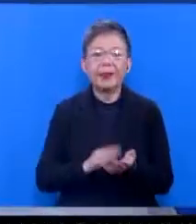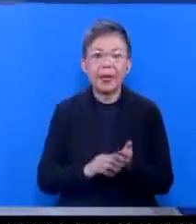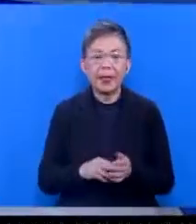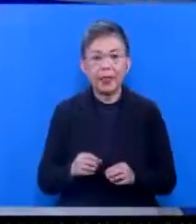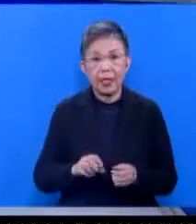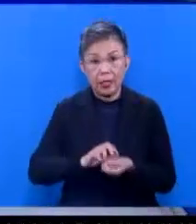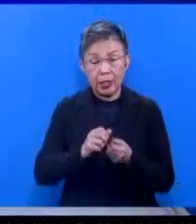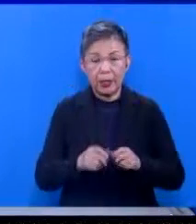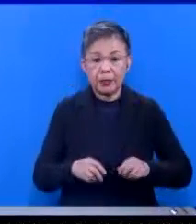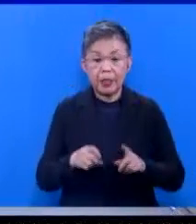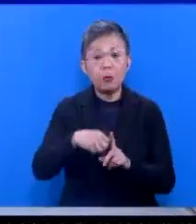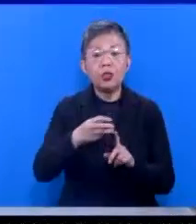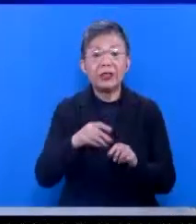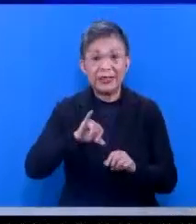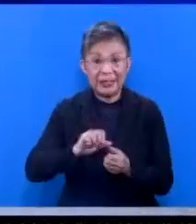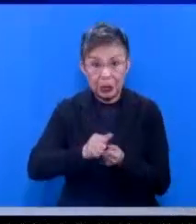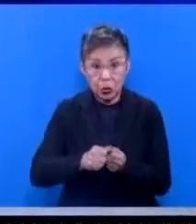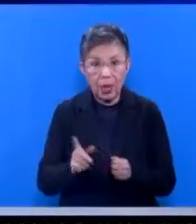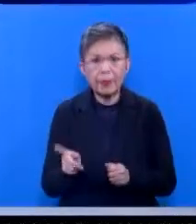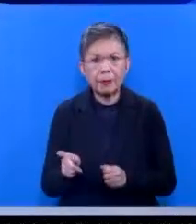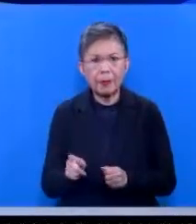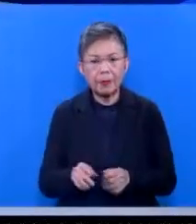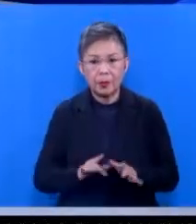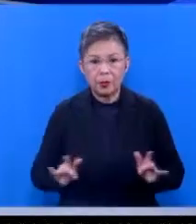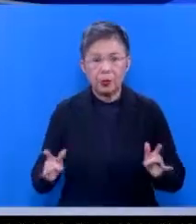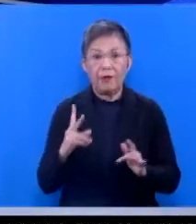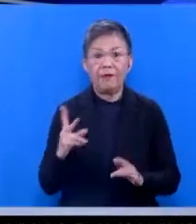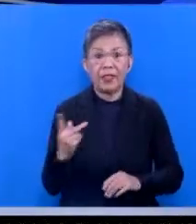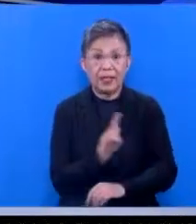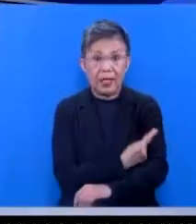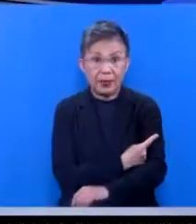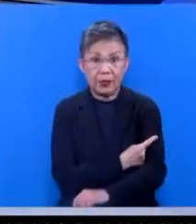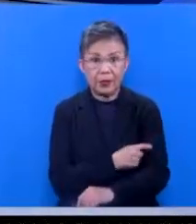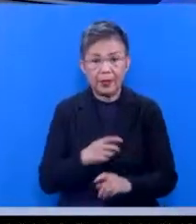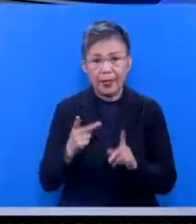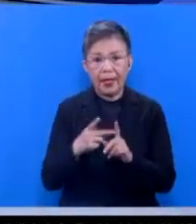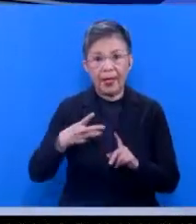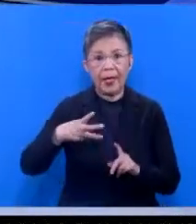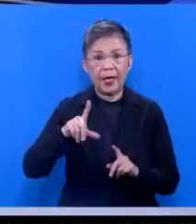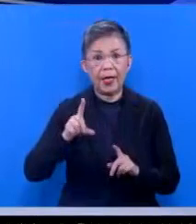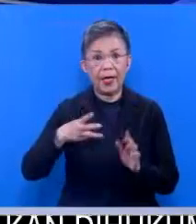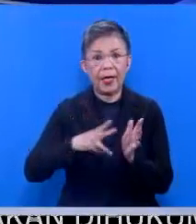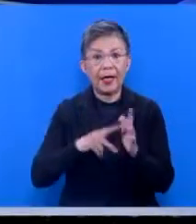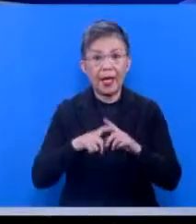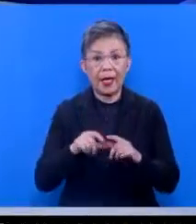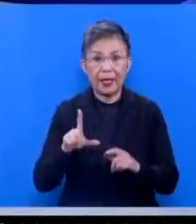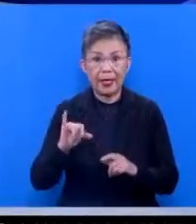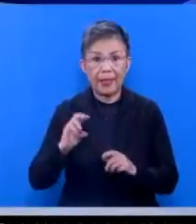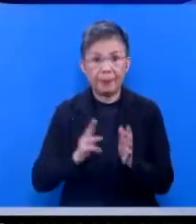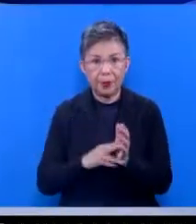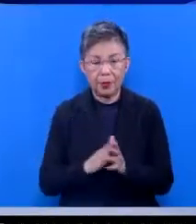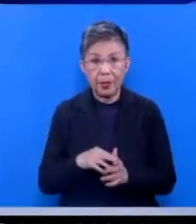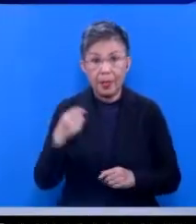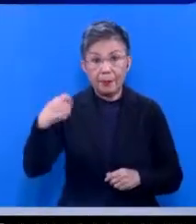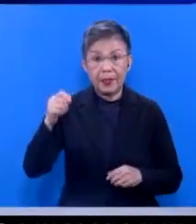Jakarta Barat pada Rabu pagi. Polisi menyelidiki viralnya vaksinasi COVID-19 Helena Lim beberapa hari lalu. Kementerian Kesehatan